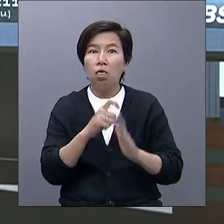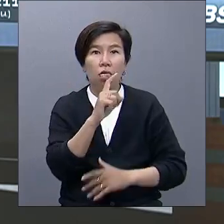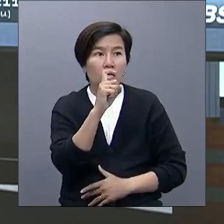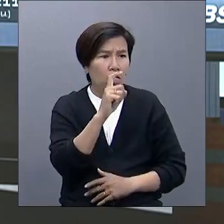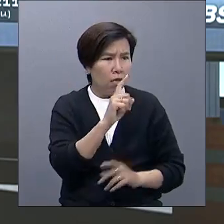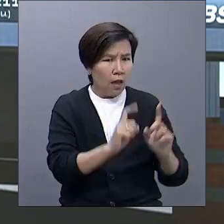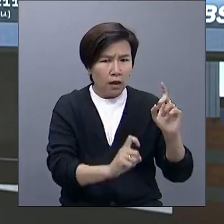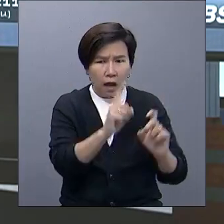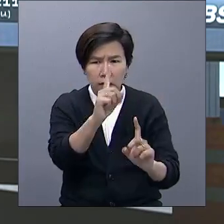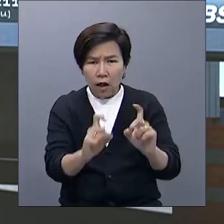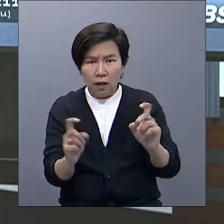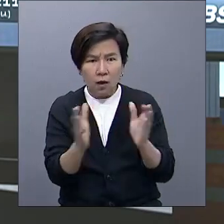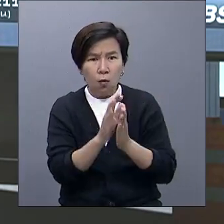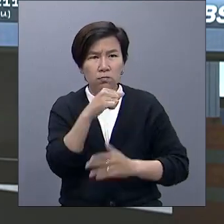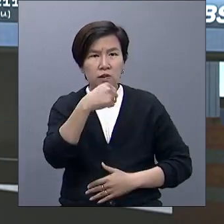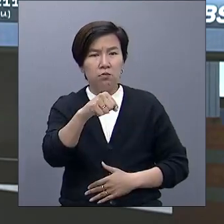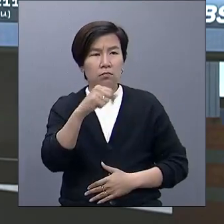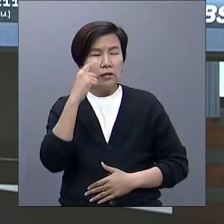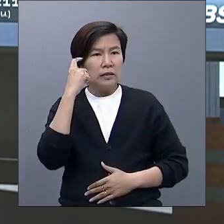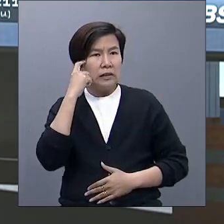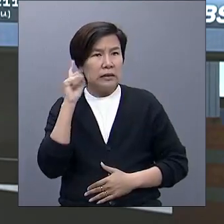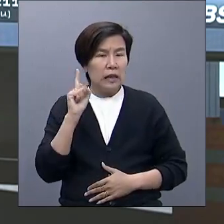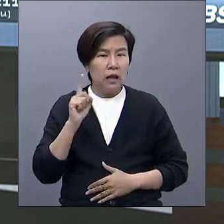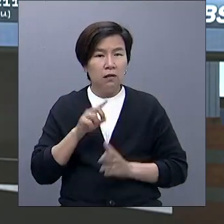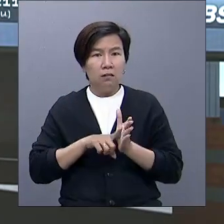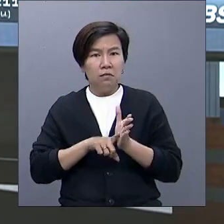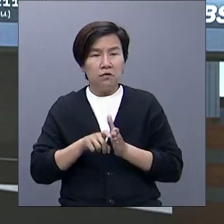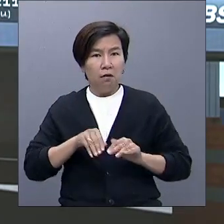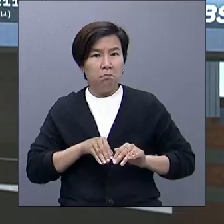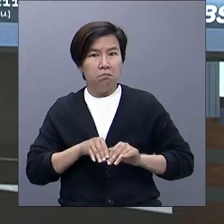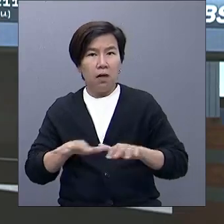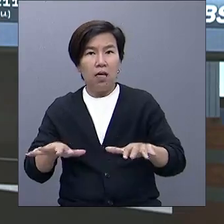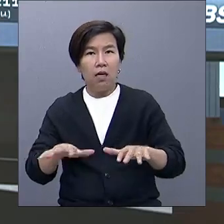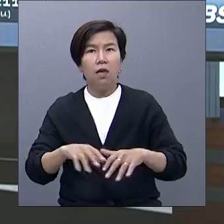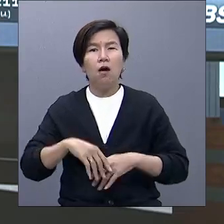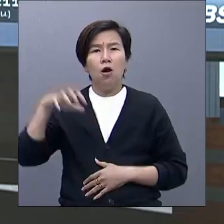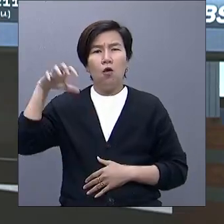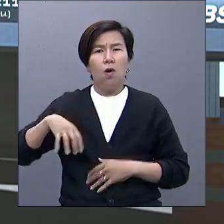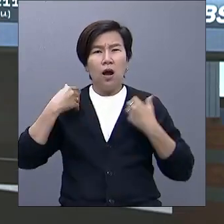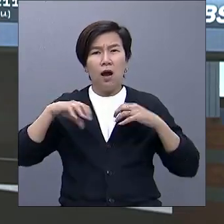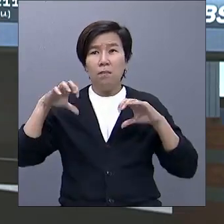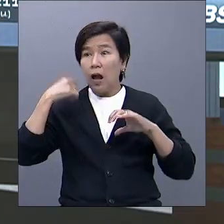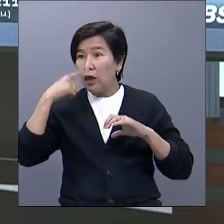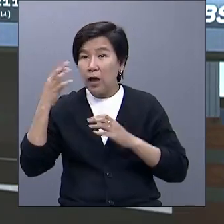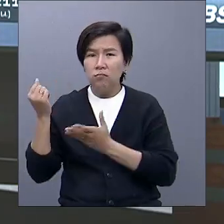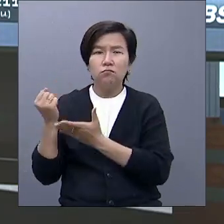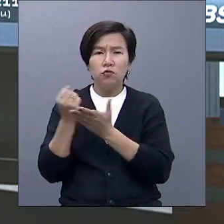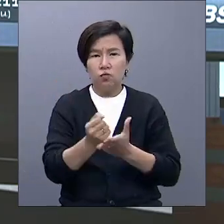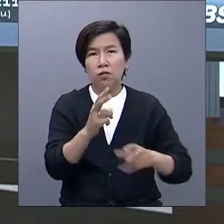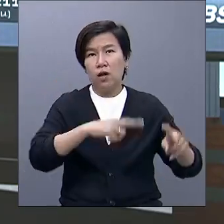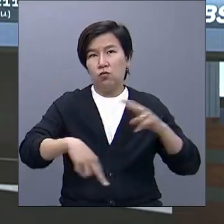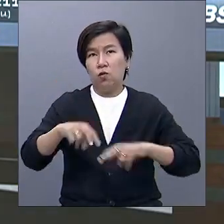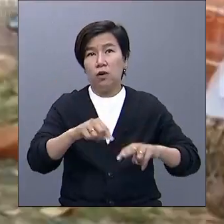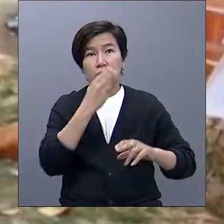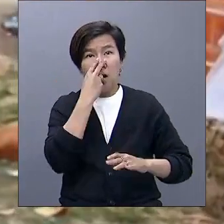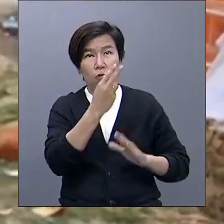ตัว ชาวบ้านกลัวเรื่องของโรคระบ่า โรคพศนับาต่อย่จะใหหนวยงทเกี่ยวข้อง รีบไปตัวสอบเลยค่ะ ไปกที่บุริรัมค่